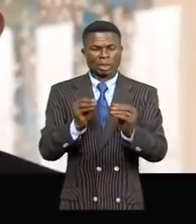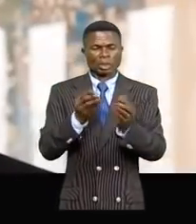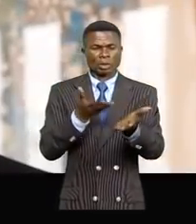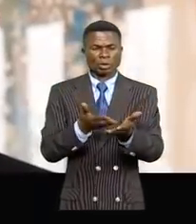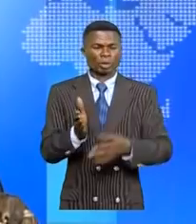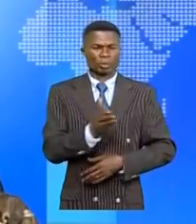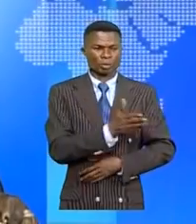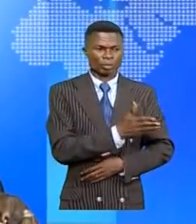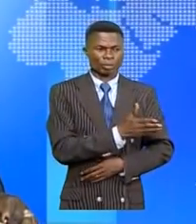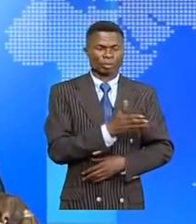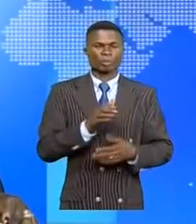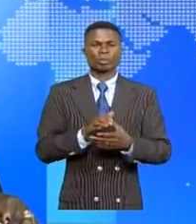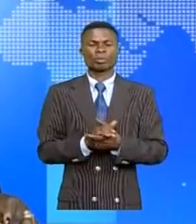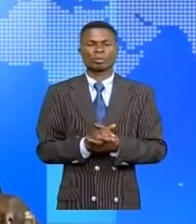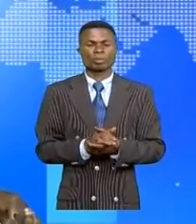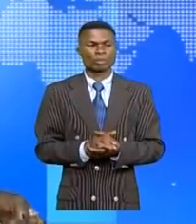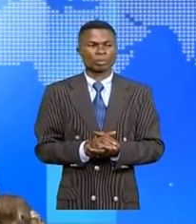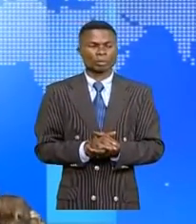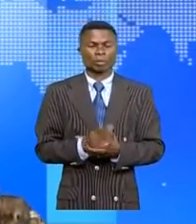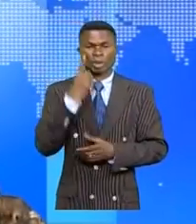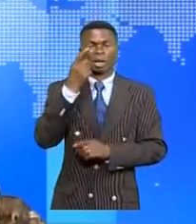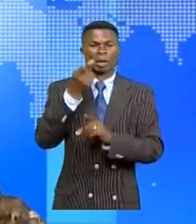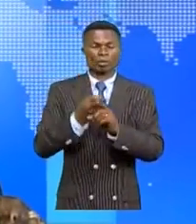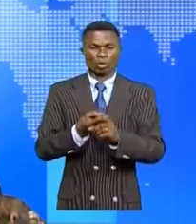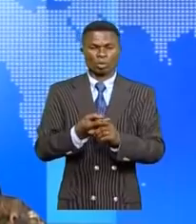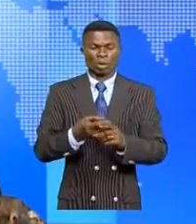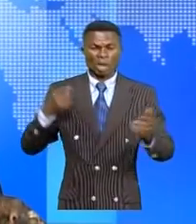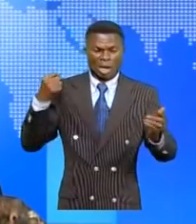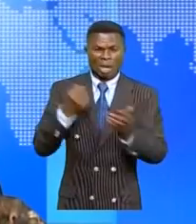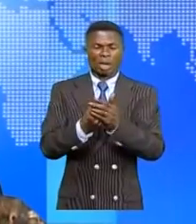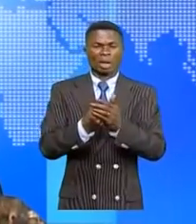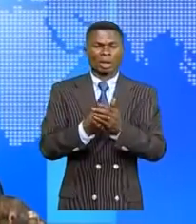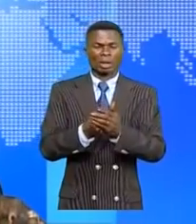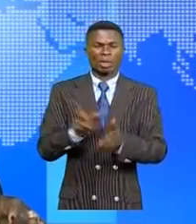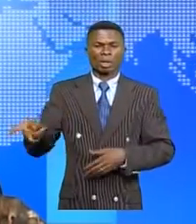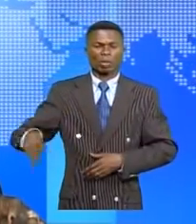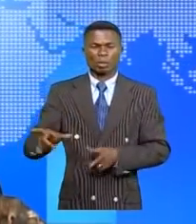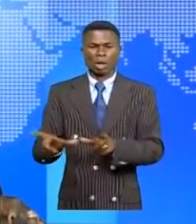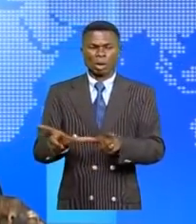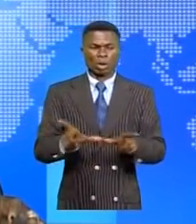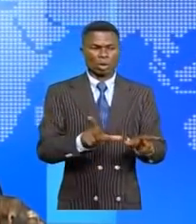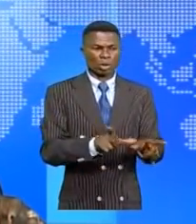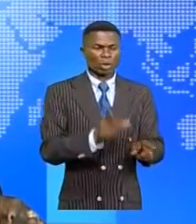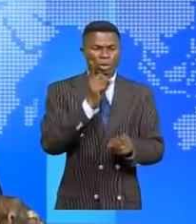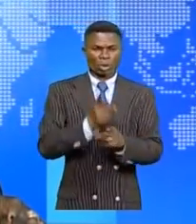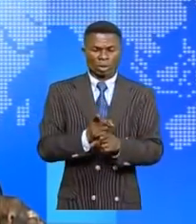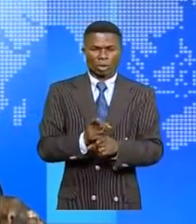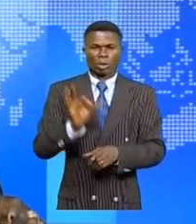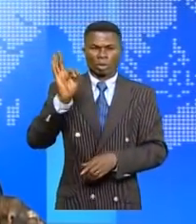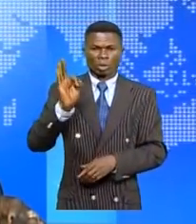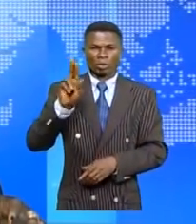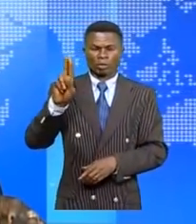rencontre. Cela fait un mois qu'un incident s'est produit dans la province du Lualaba, plus précisément à